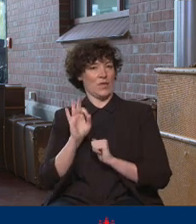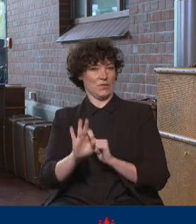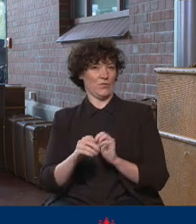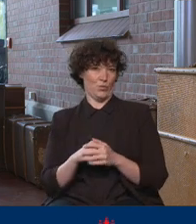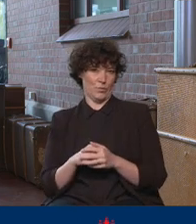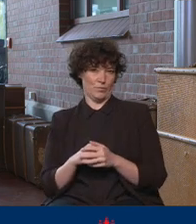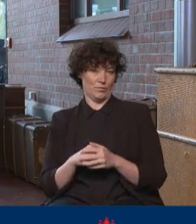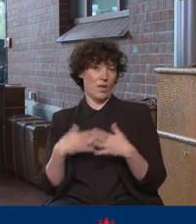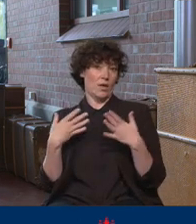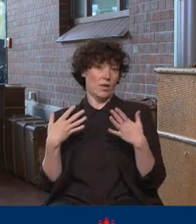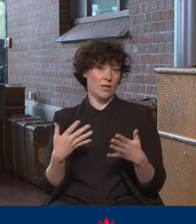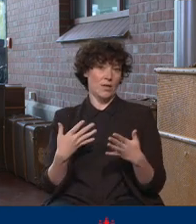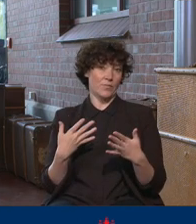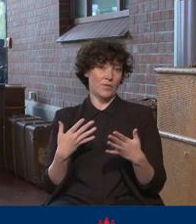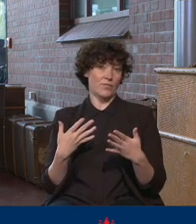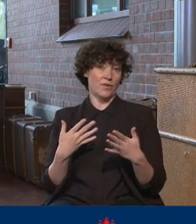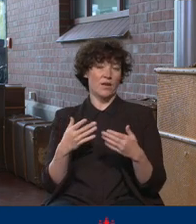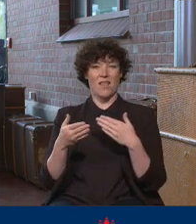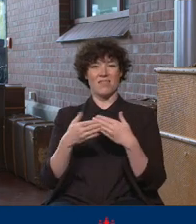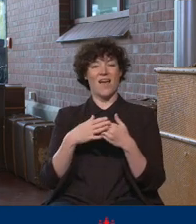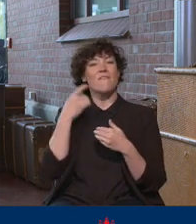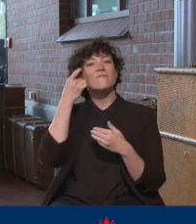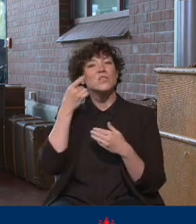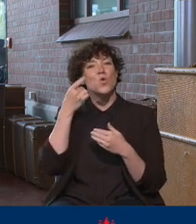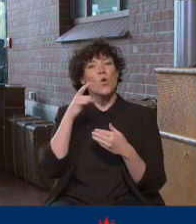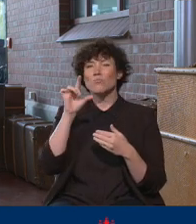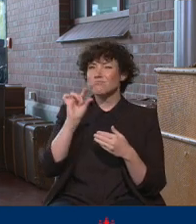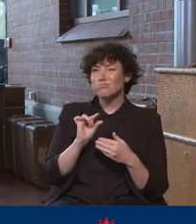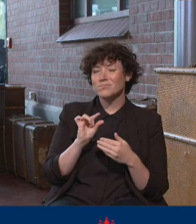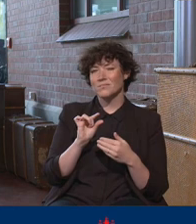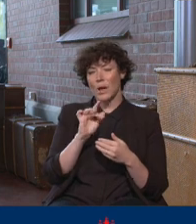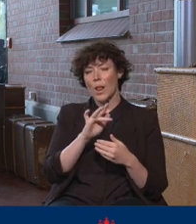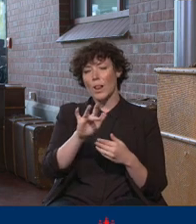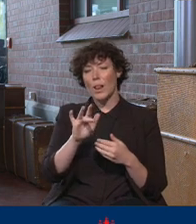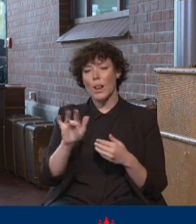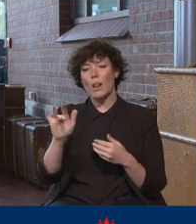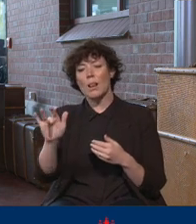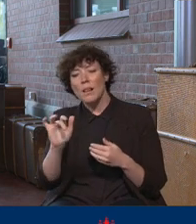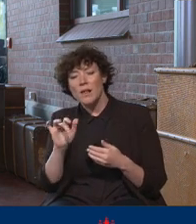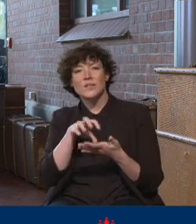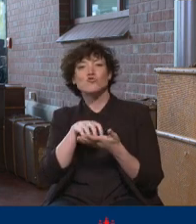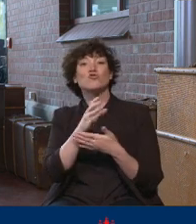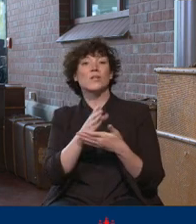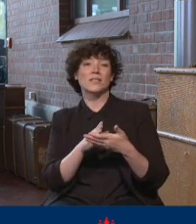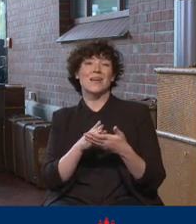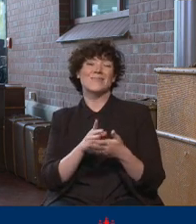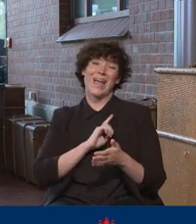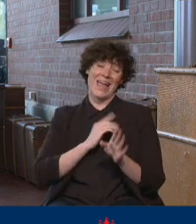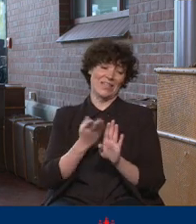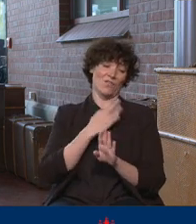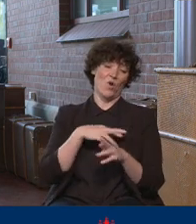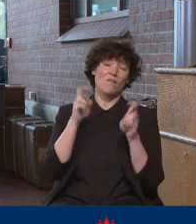eine sehr geringe nahversorgung in unserem stadtteil und das haben wir uns eigentlich gehofft dass das durch